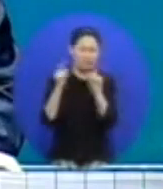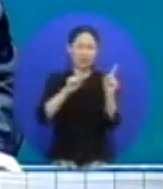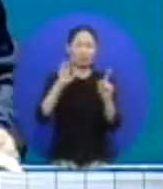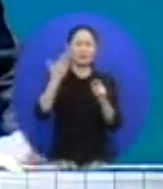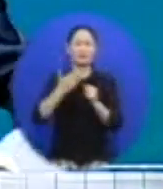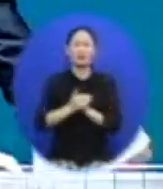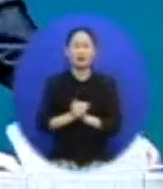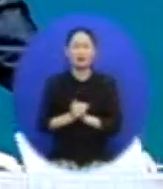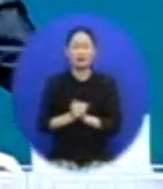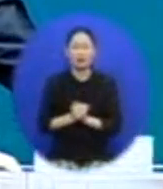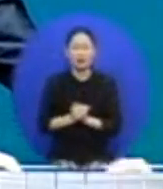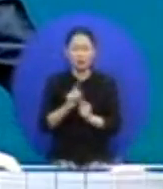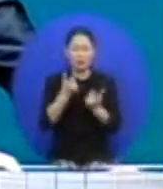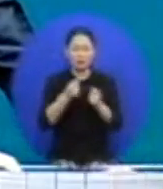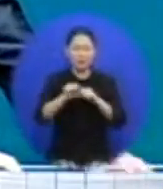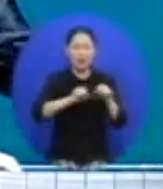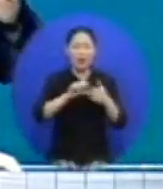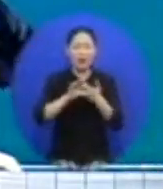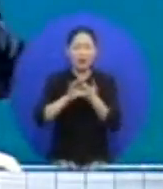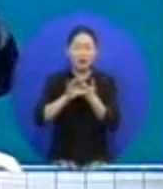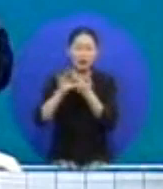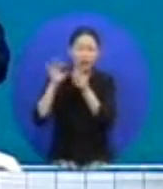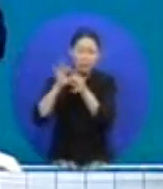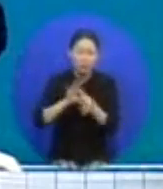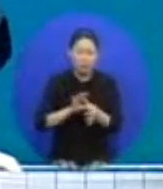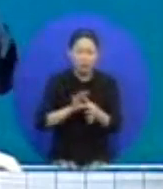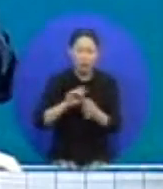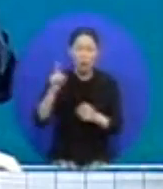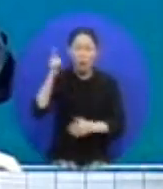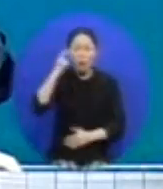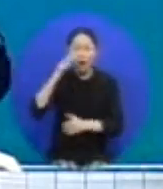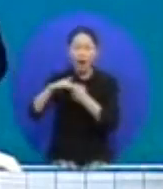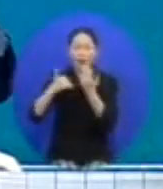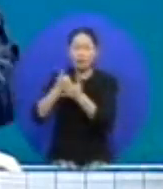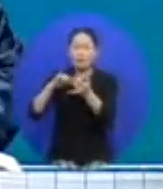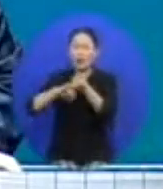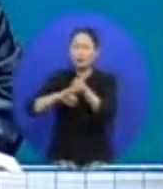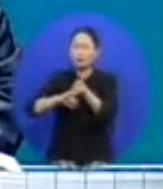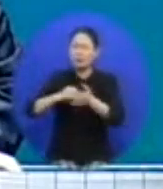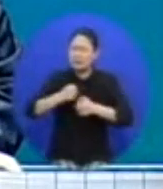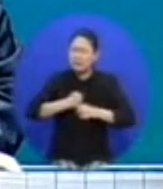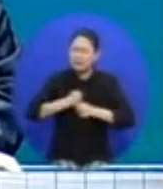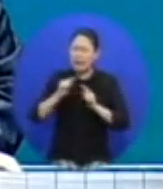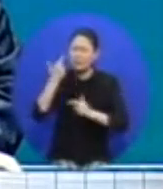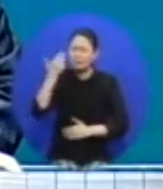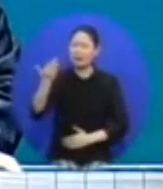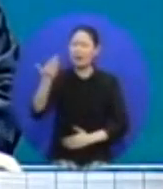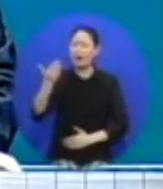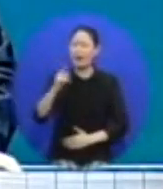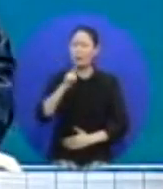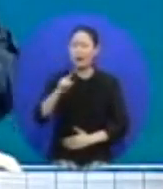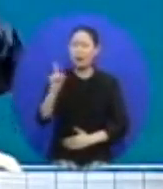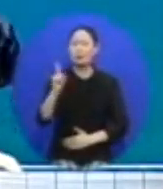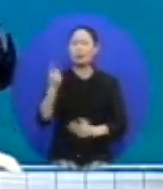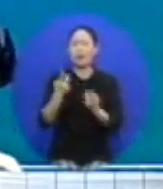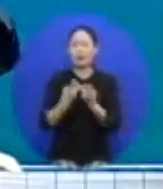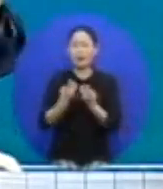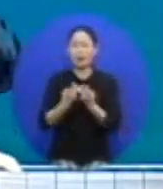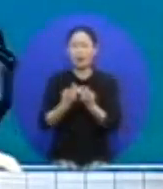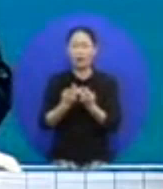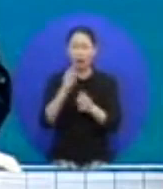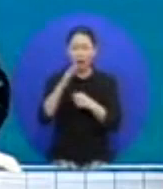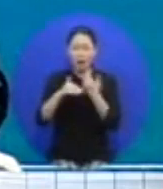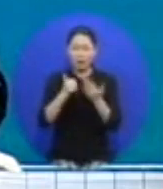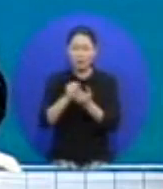겁니다 그렇게 하면서 어떻게 하나님이 왜 약속을 안 지킬 신약 5 어떻게 말을 해요 하나님의 말이